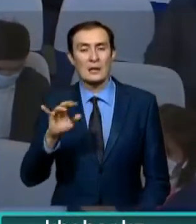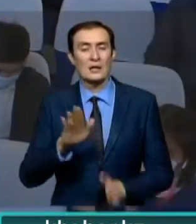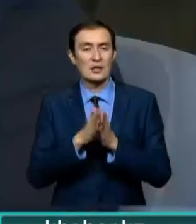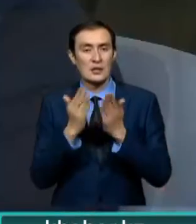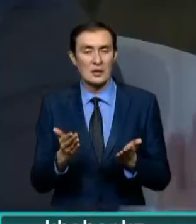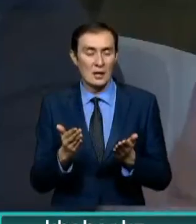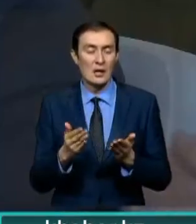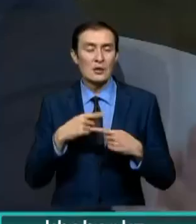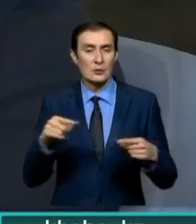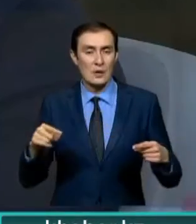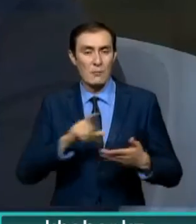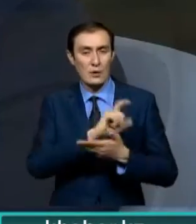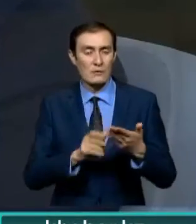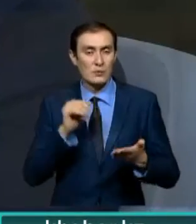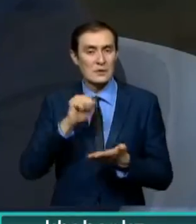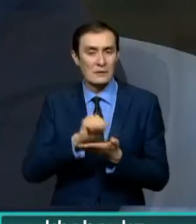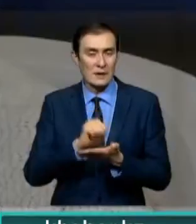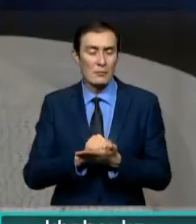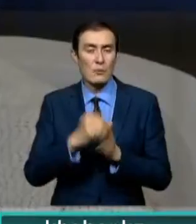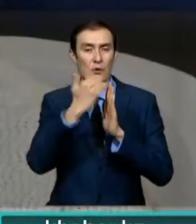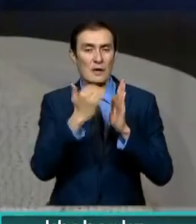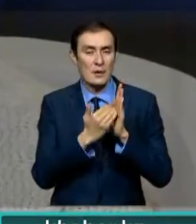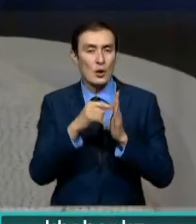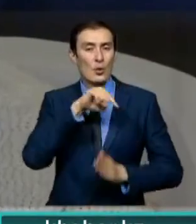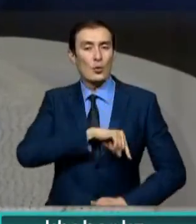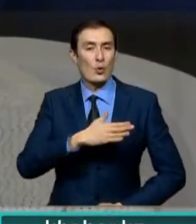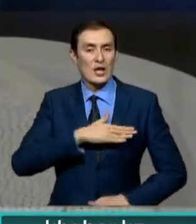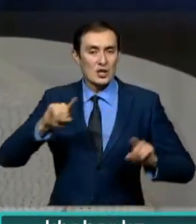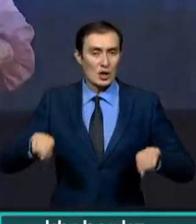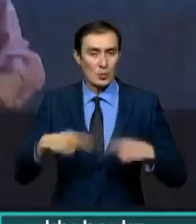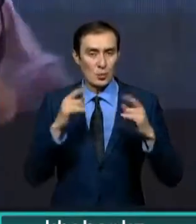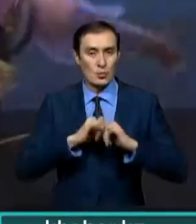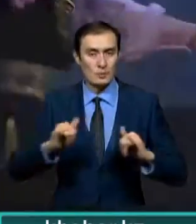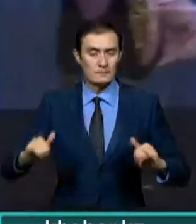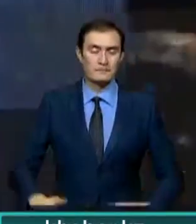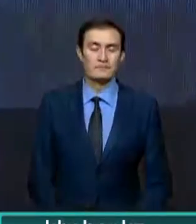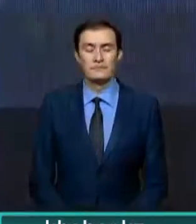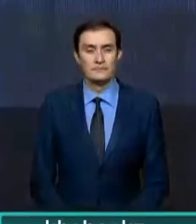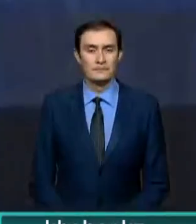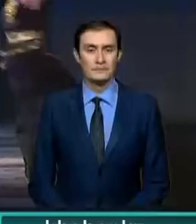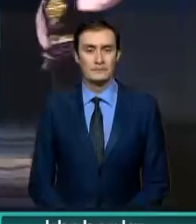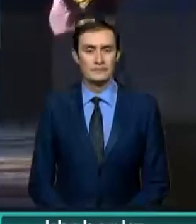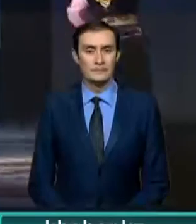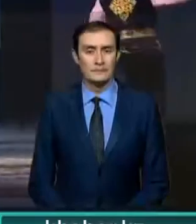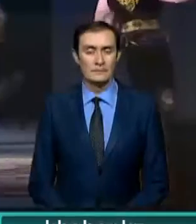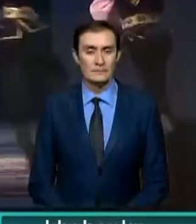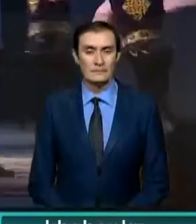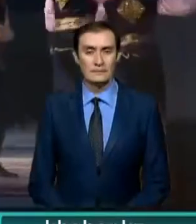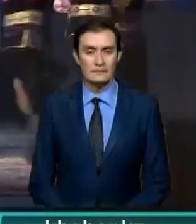о хаббле сожрал все они будут изданы под эгидой программы рухани жанру нажата со ужас был гусейнов итоги дня алматинская